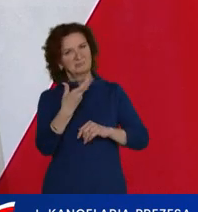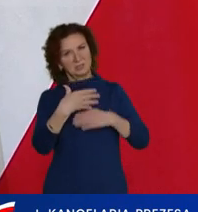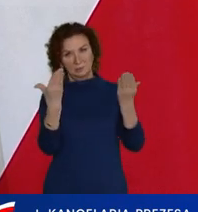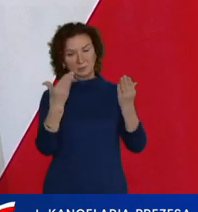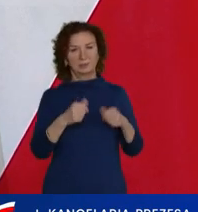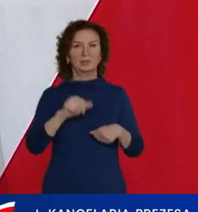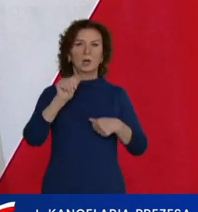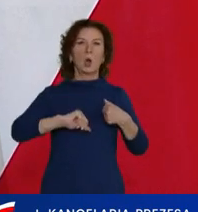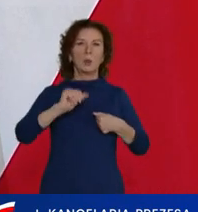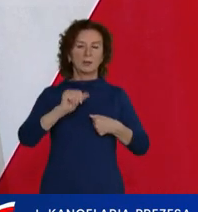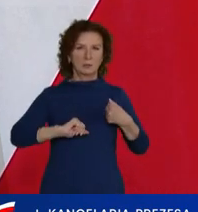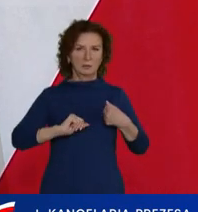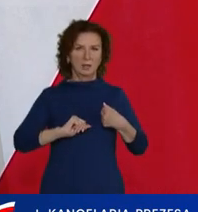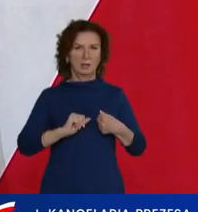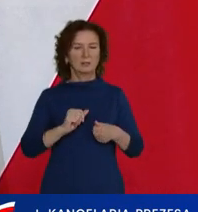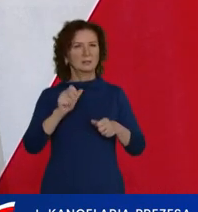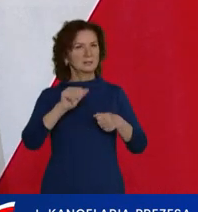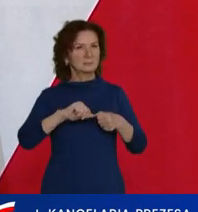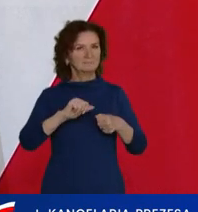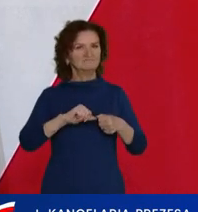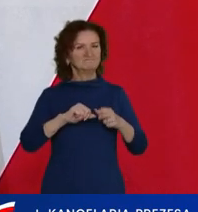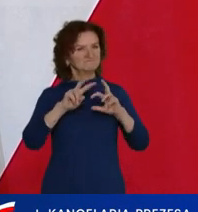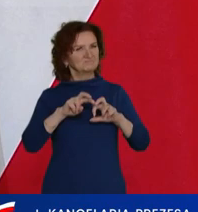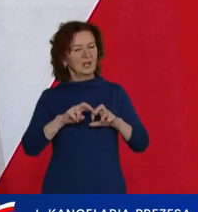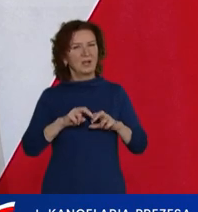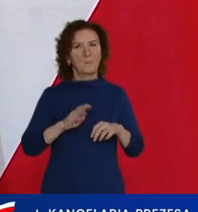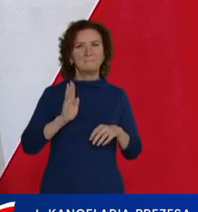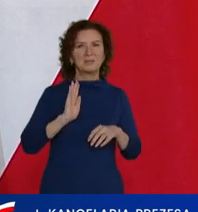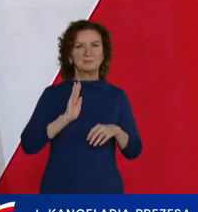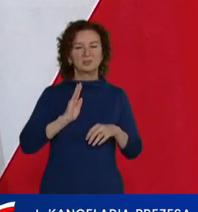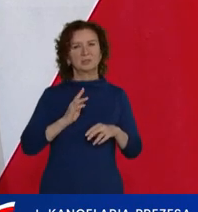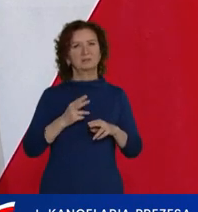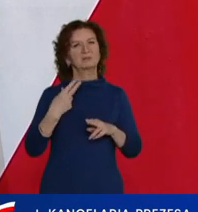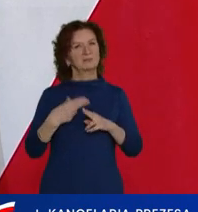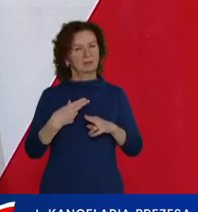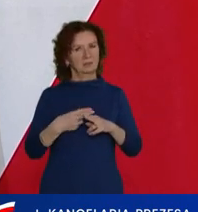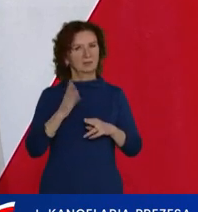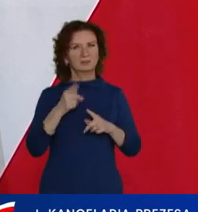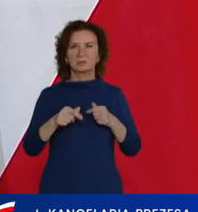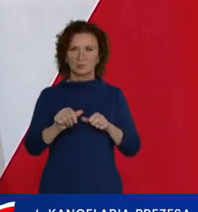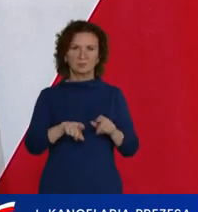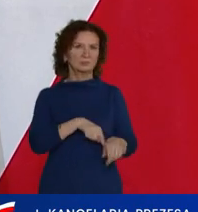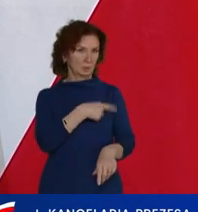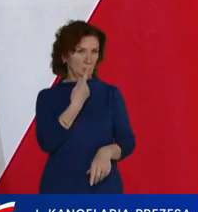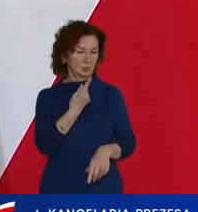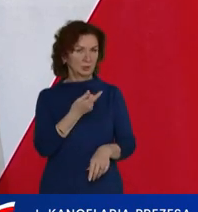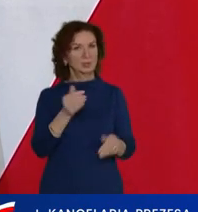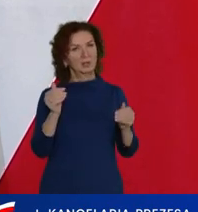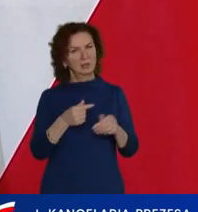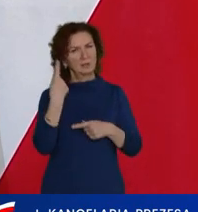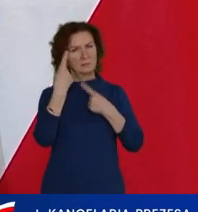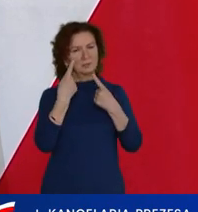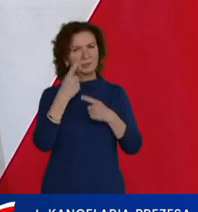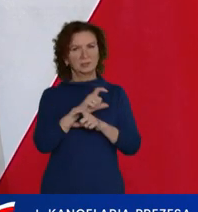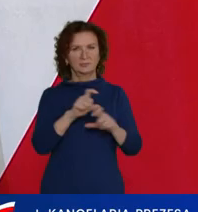kontrola badająca bezpieczeństwo pacjenta to jest na pewno nieco dłuższy proces, ale pewnie będzie możliwy do zamknięcia